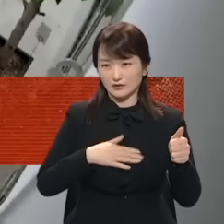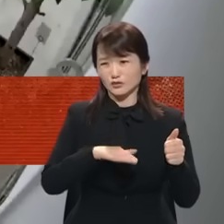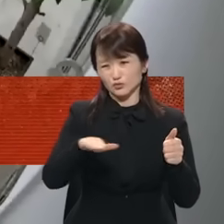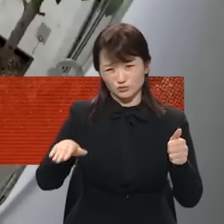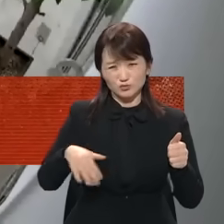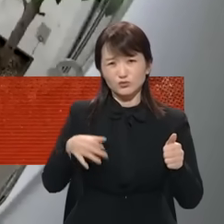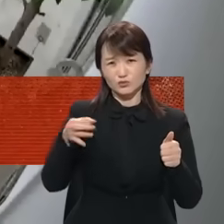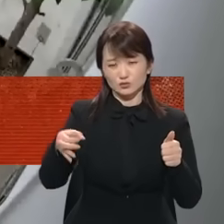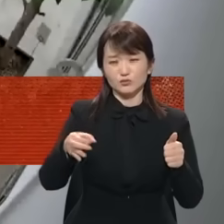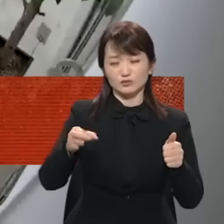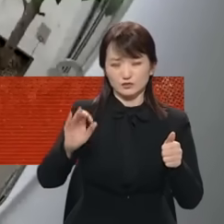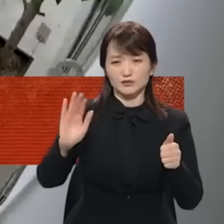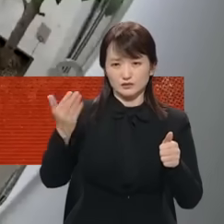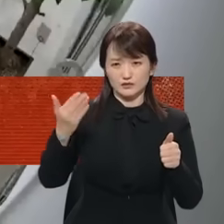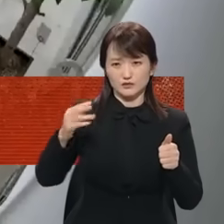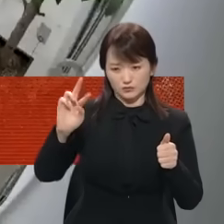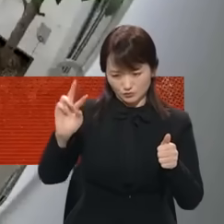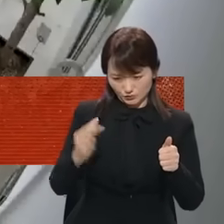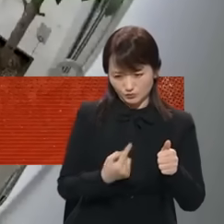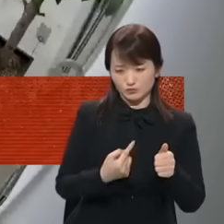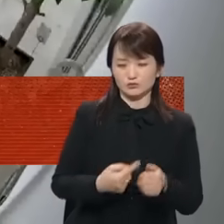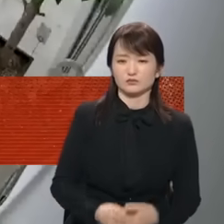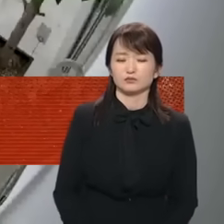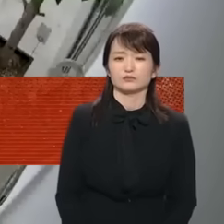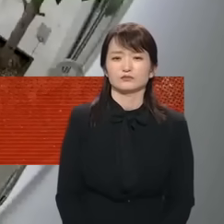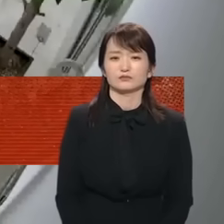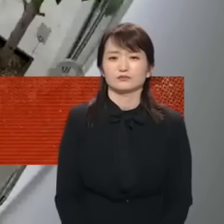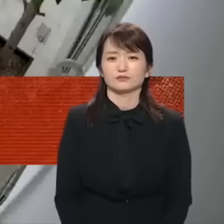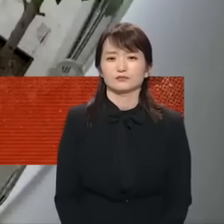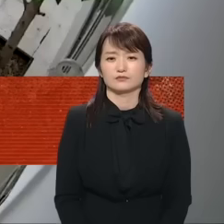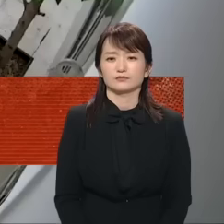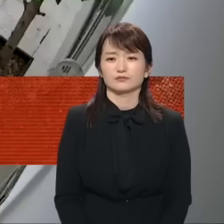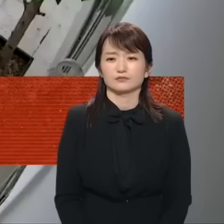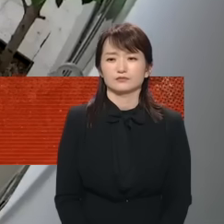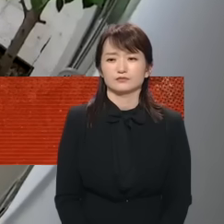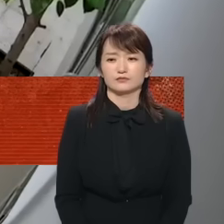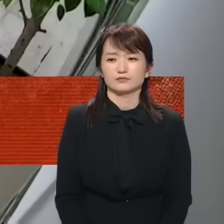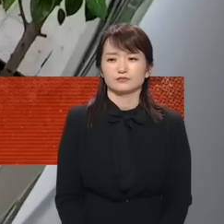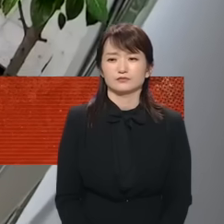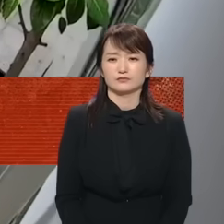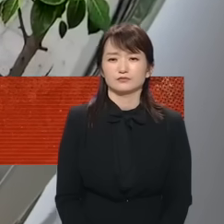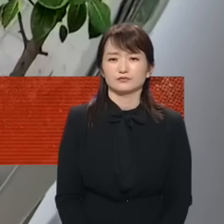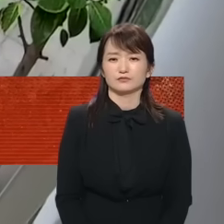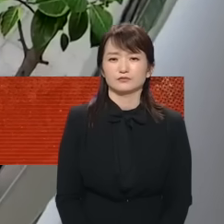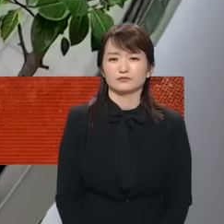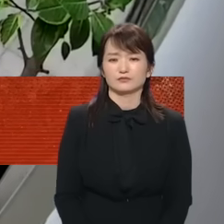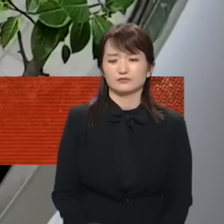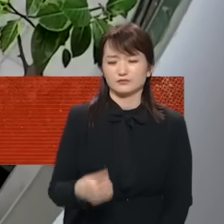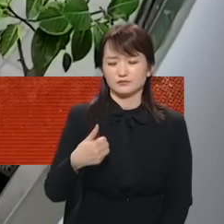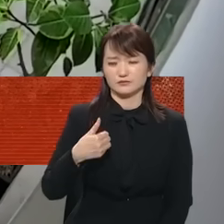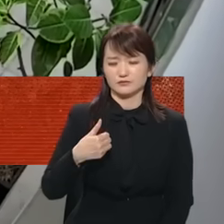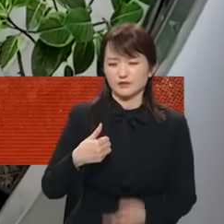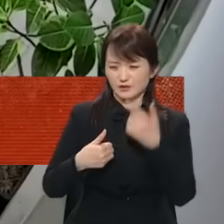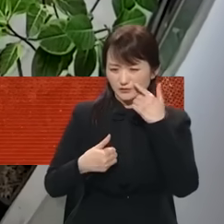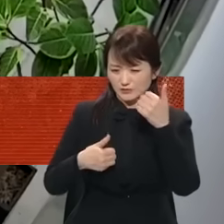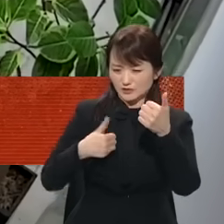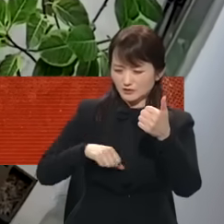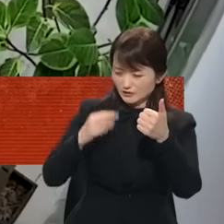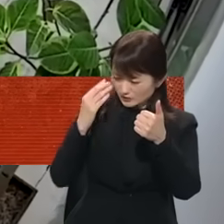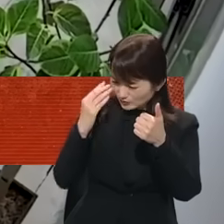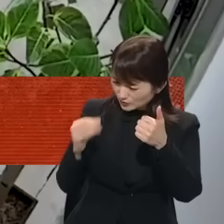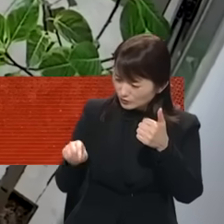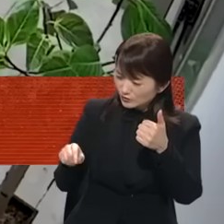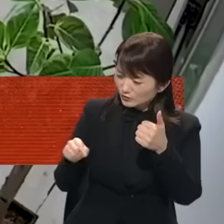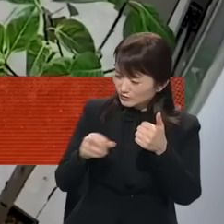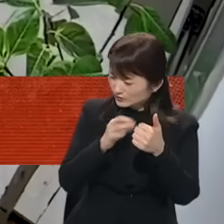계산해야 한다라고 말하면서 돌아온 거라고 저 상황 설명했습니다 백변 사님네 아들 보기 창피하지 않습니까 아들은 내야